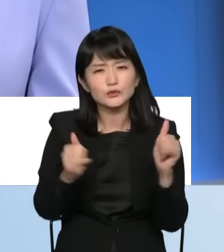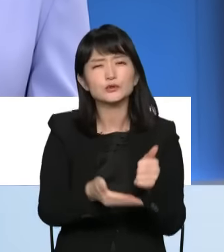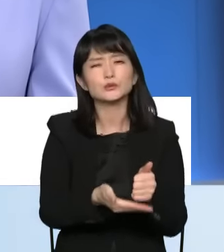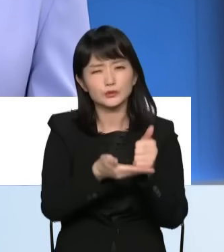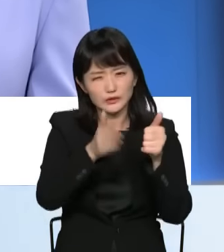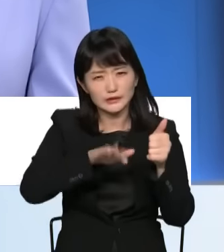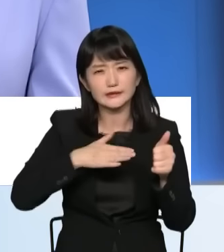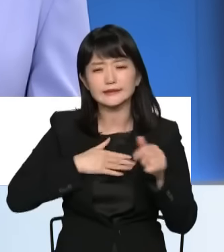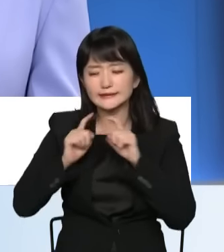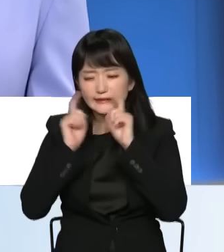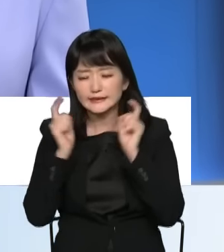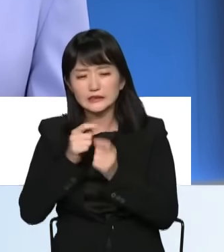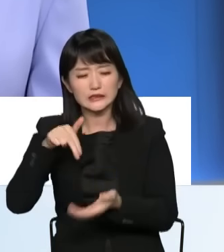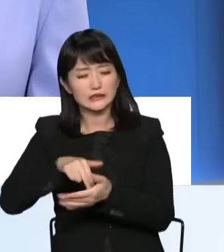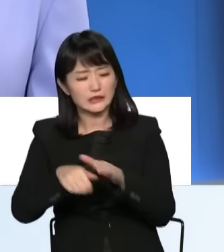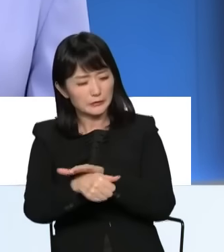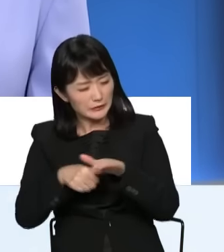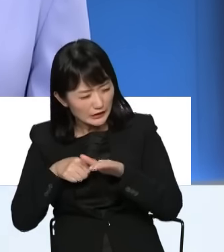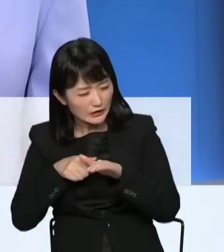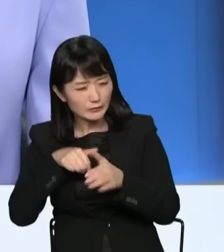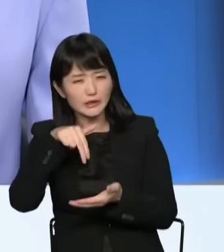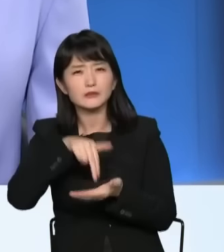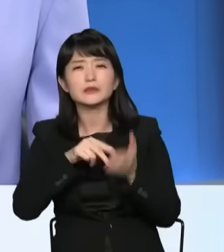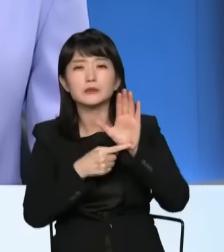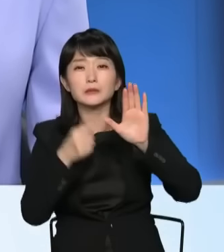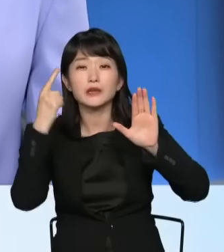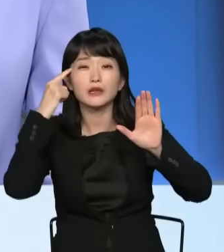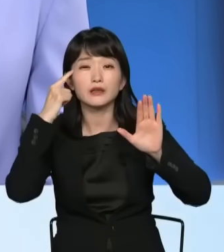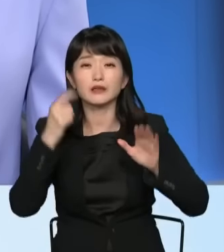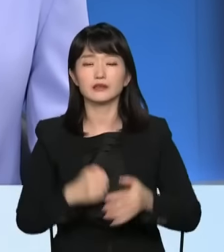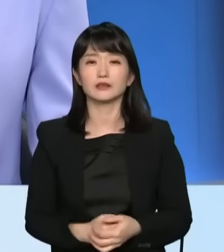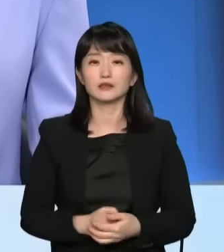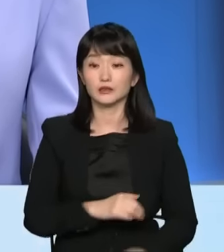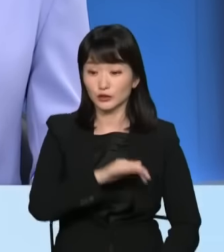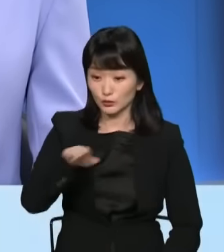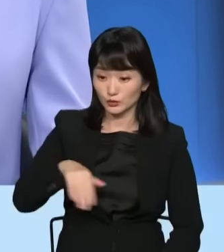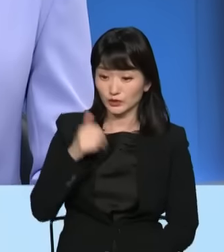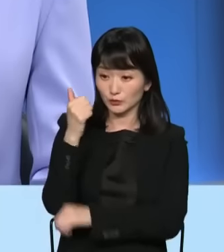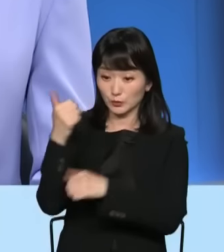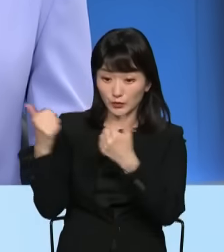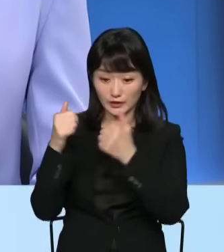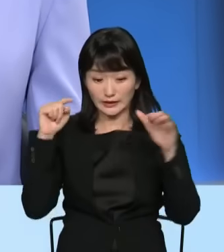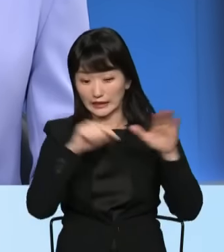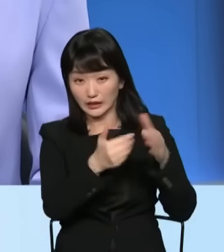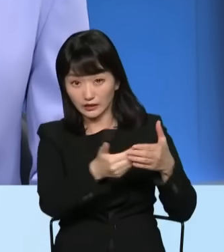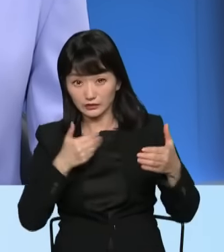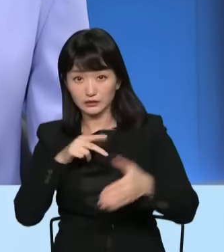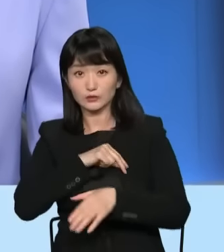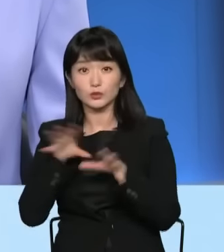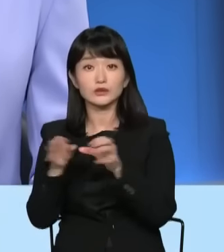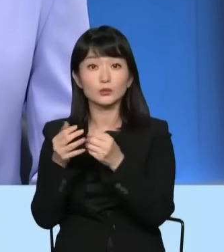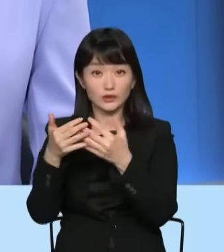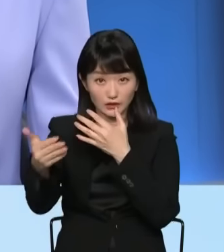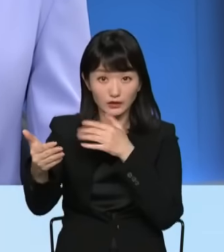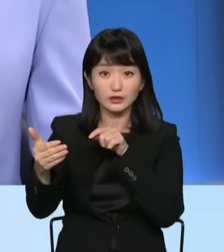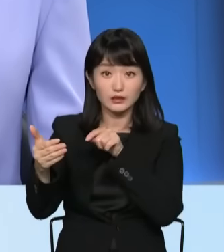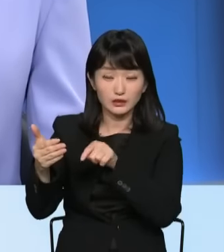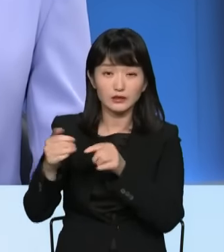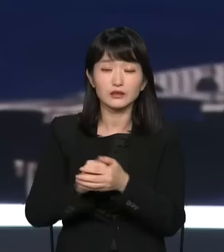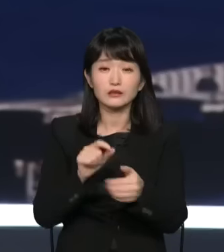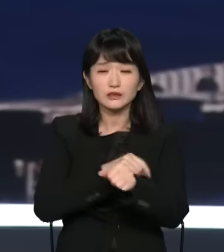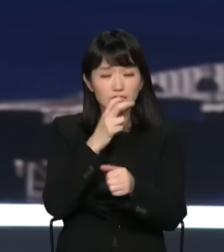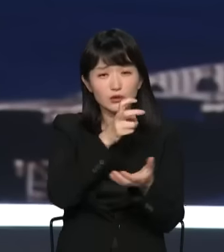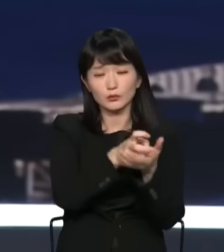개인적으로는 비겁한 소신이라고 생각합니다 왜냐하면 저희가 본내 이장 들어가기 전에 의원 총회를 열었습니다 그래서이 특권